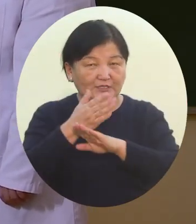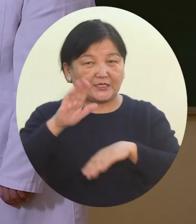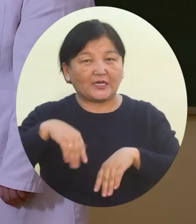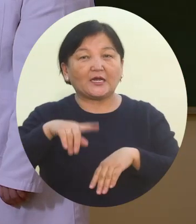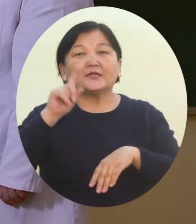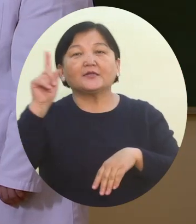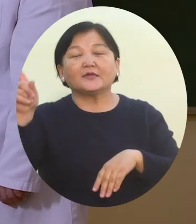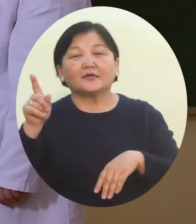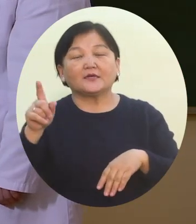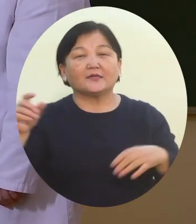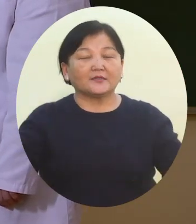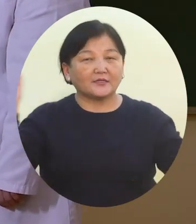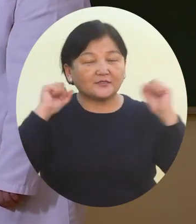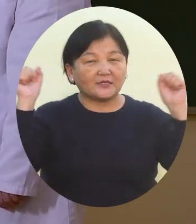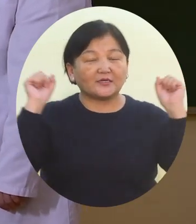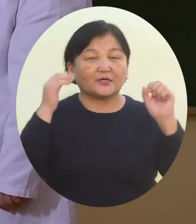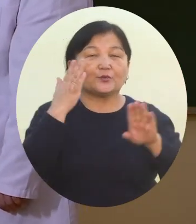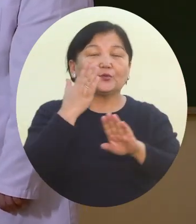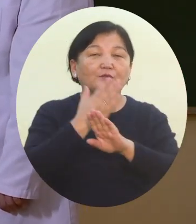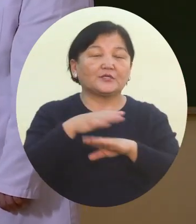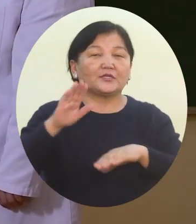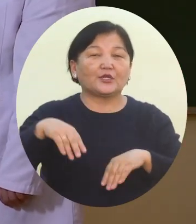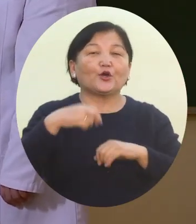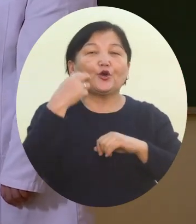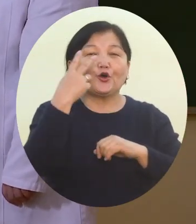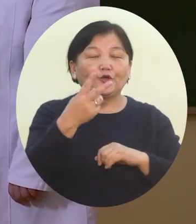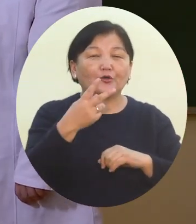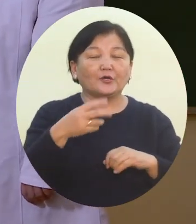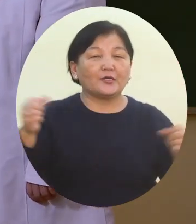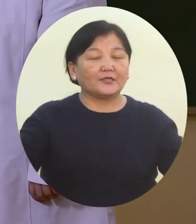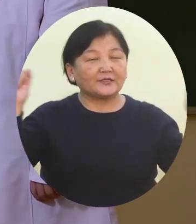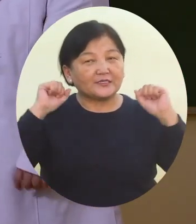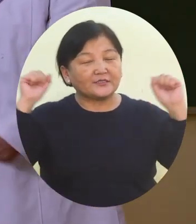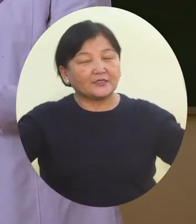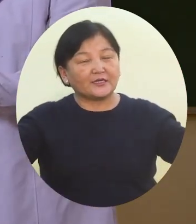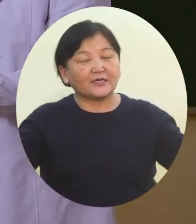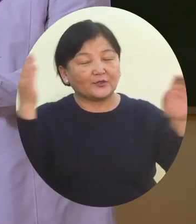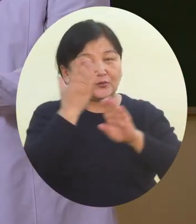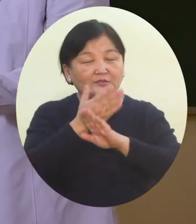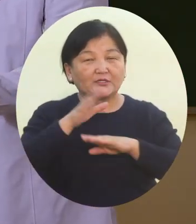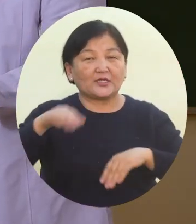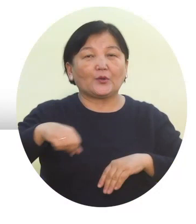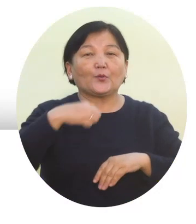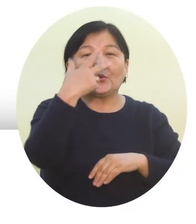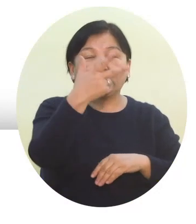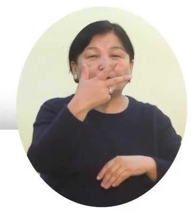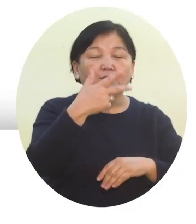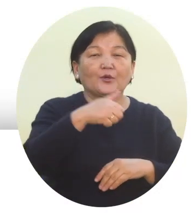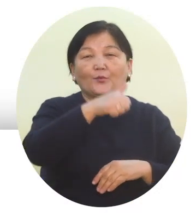тоо нэмэгдэж байгааг анзаарж байгаа бах. За тэгвэл та бүхнийх нэмэгдсэн үү эсвэл буурсан болов?